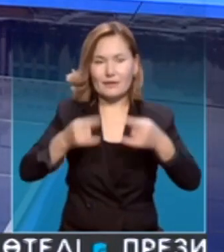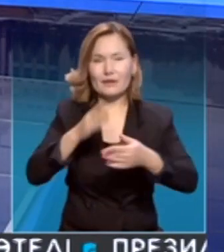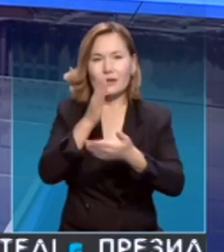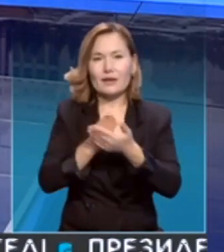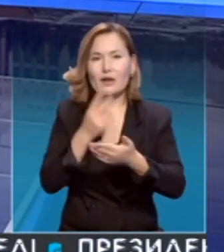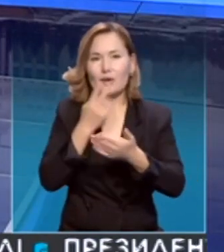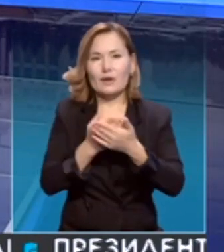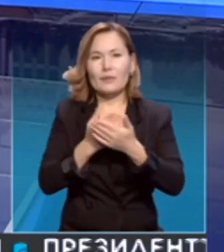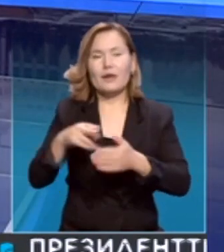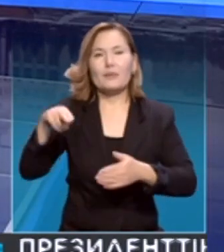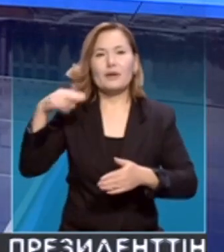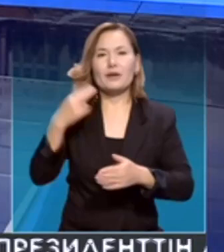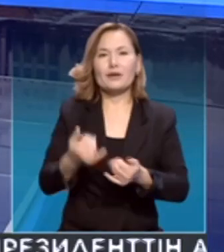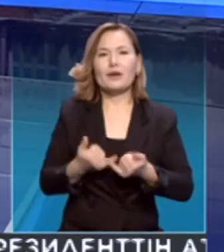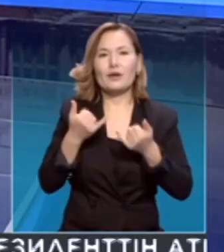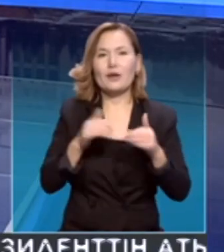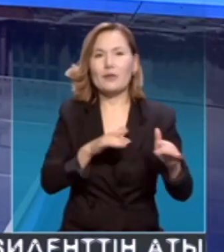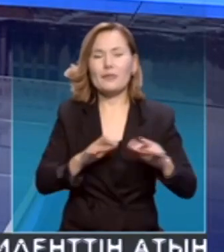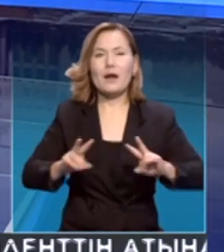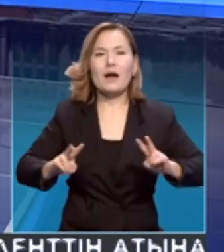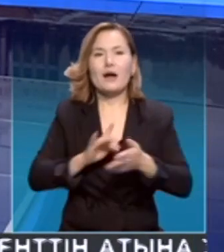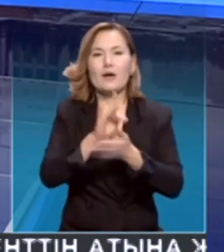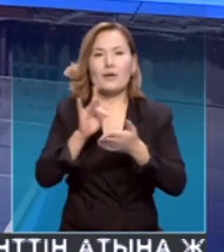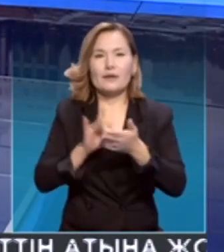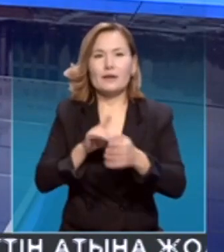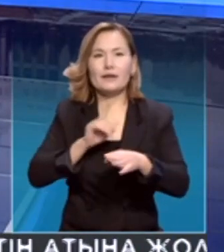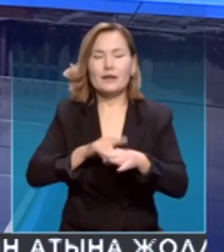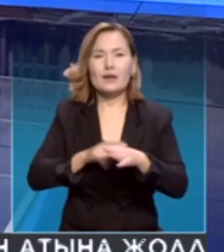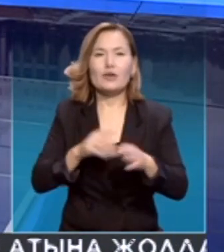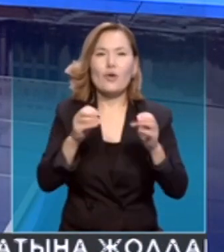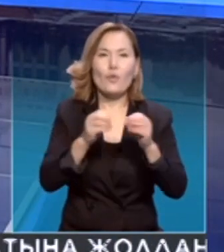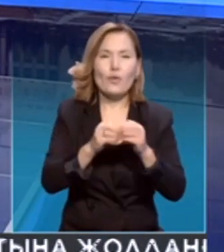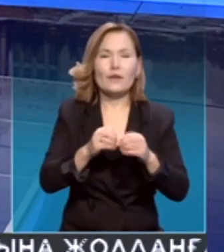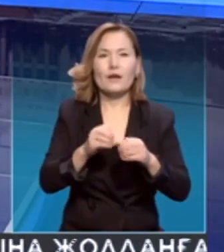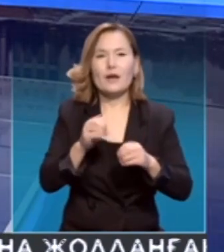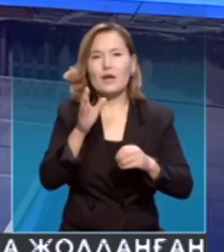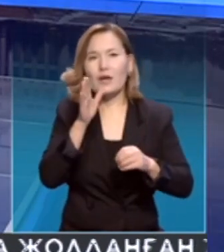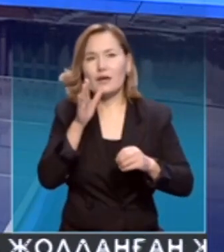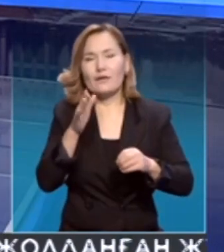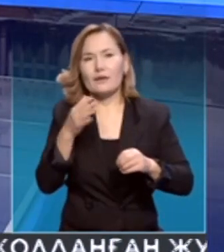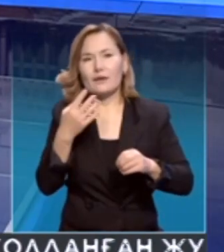көрсетіледі. Президентті ұлықтау рәсімі Астана уақыты бойынша сағат 10:50-де басталады.